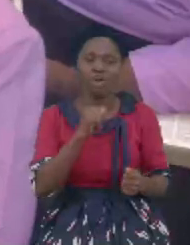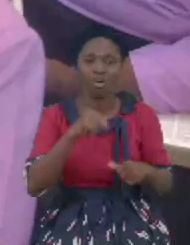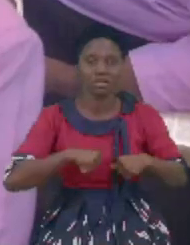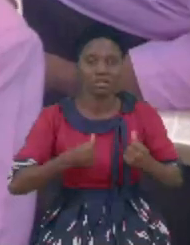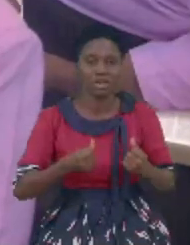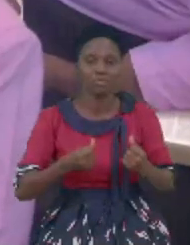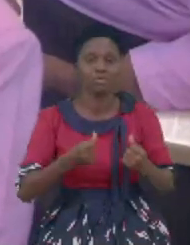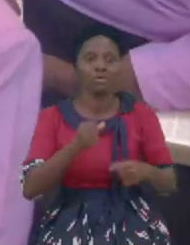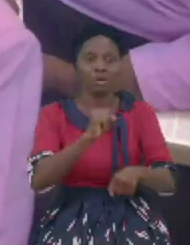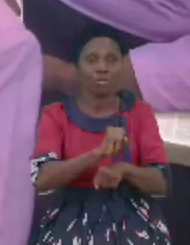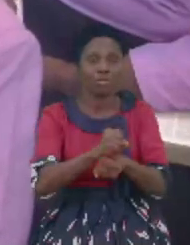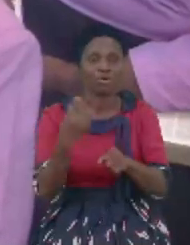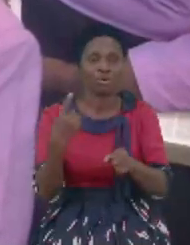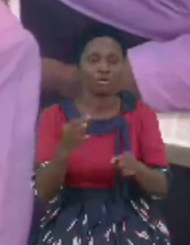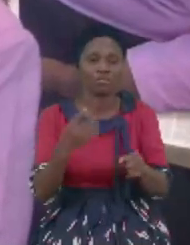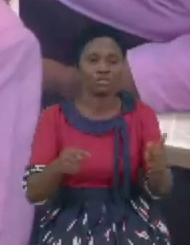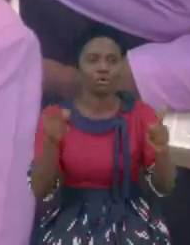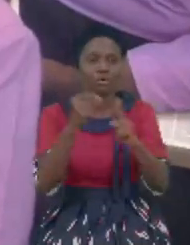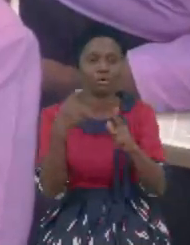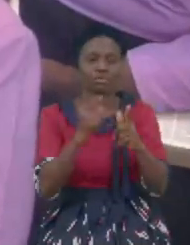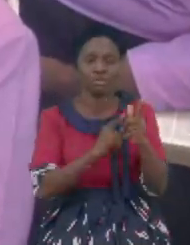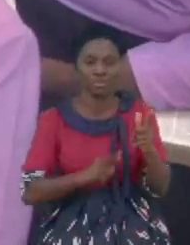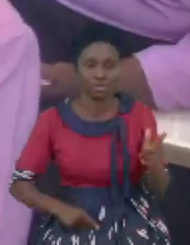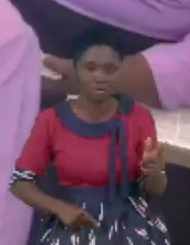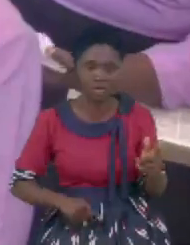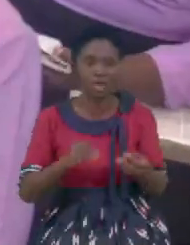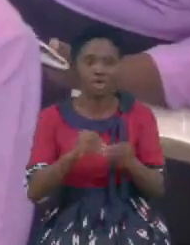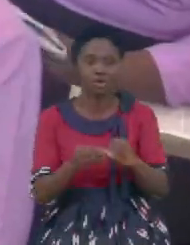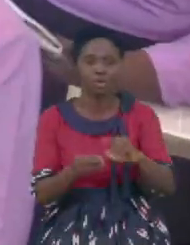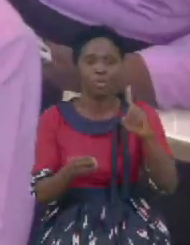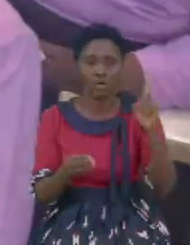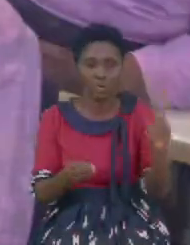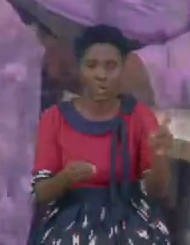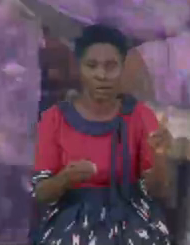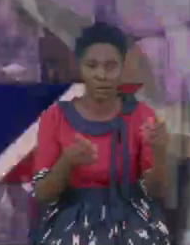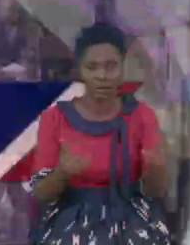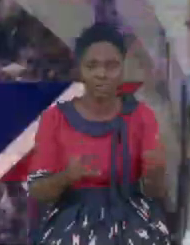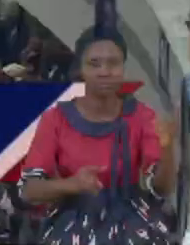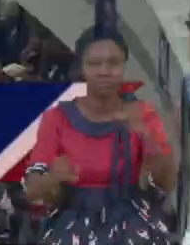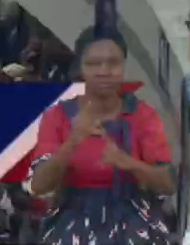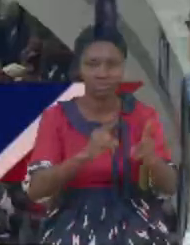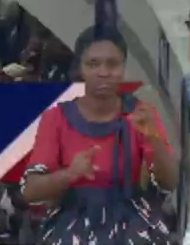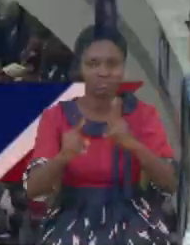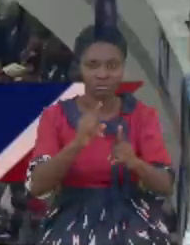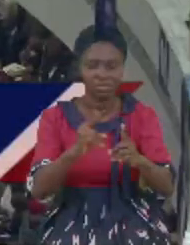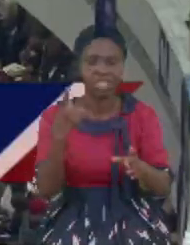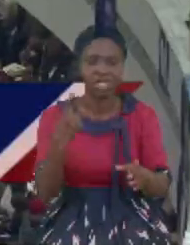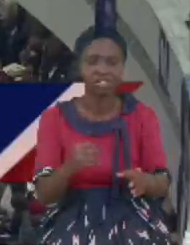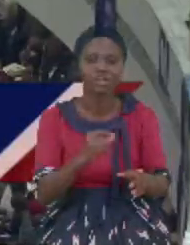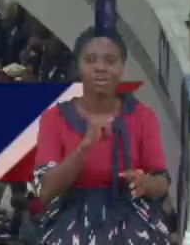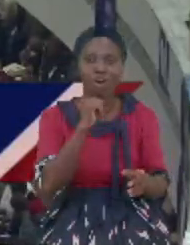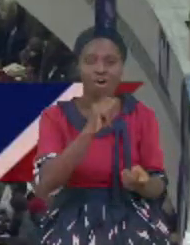l'accomplissement indéniable de la parole de l'Éternel. Quel est le premier point là-bas? C'est la prophétie